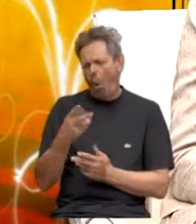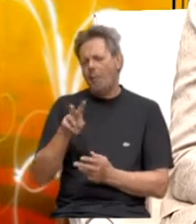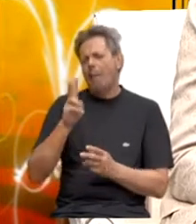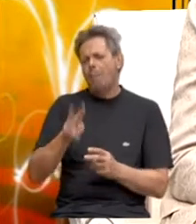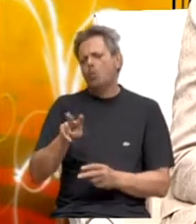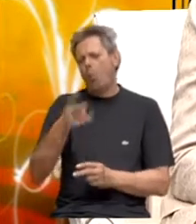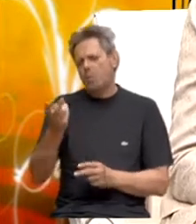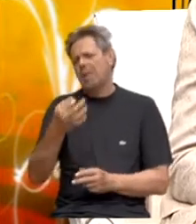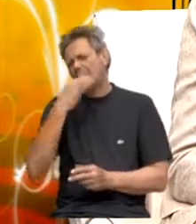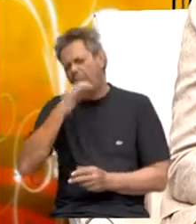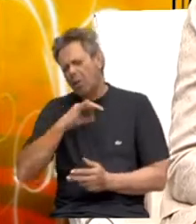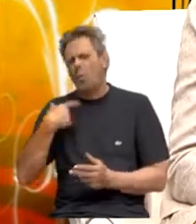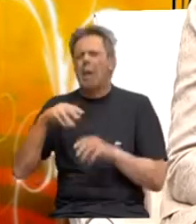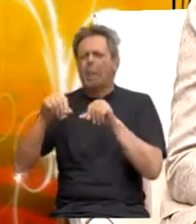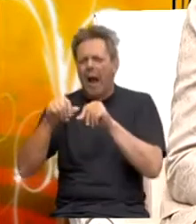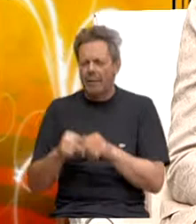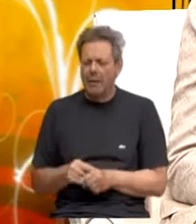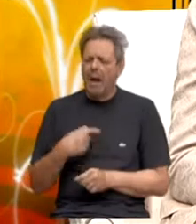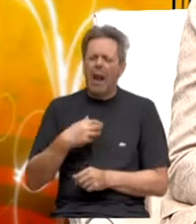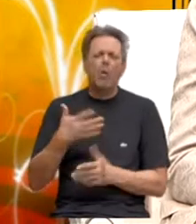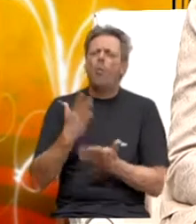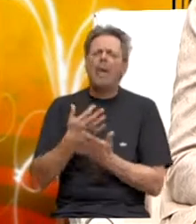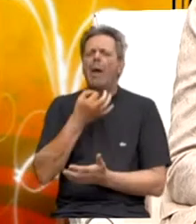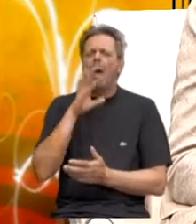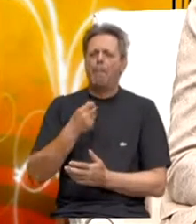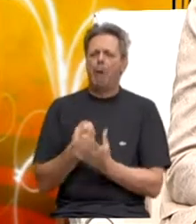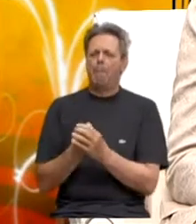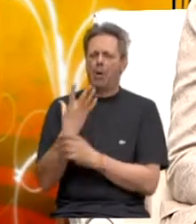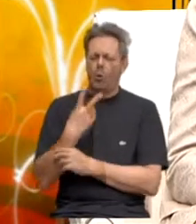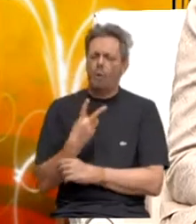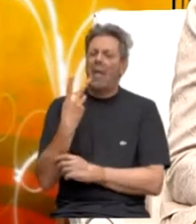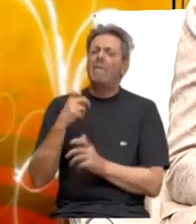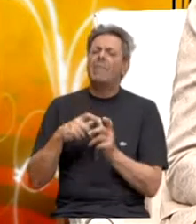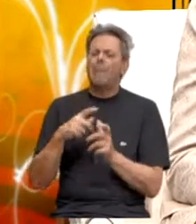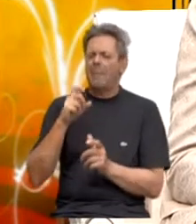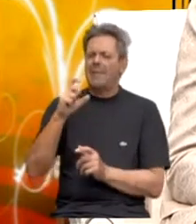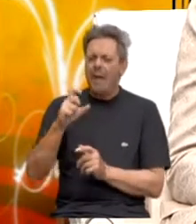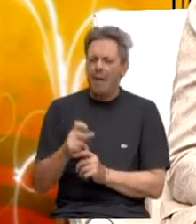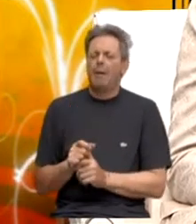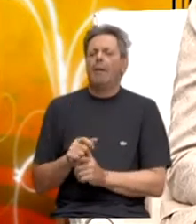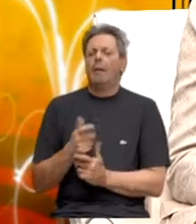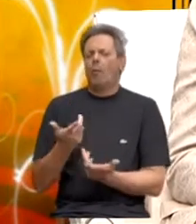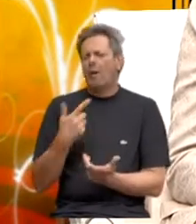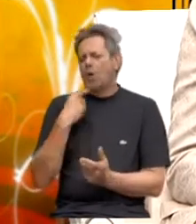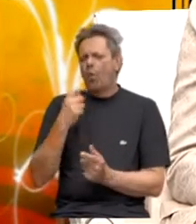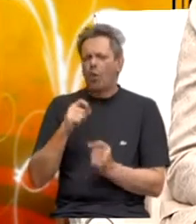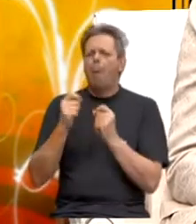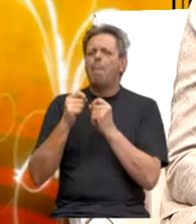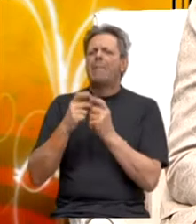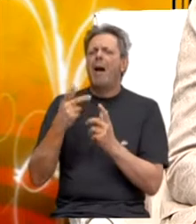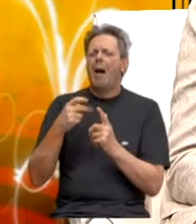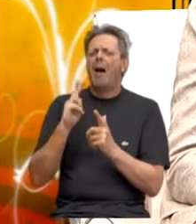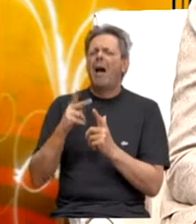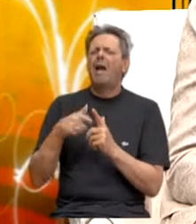je on dobar. Ali uvijek je bolje prirodno. Dakle, vitamin C, govorilo se prije dosta o beta-karotenu, međutim, on se